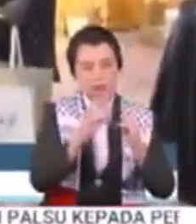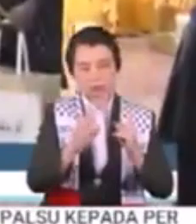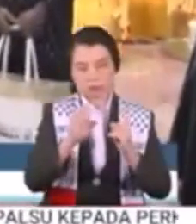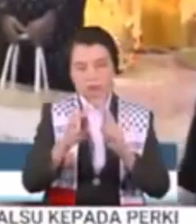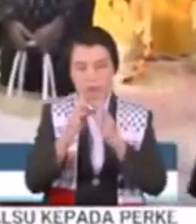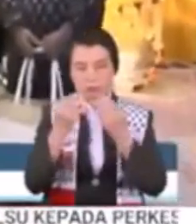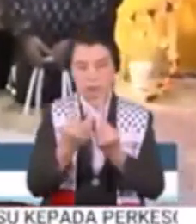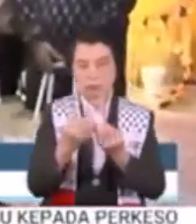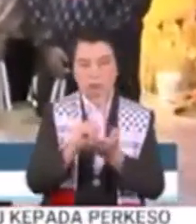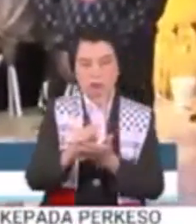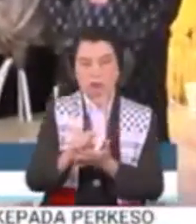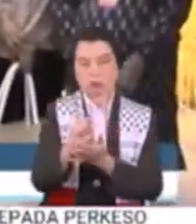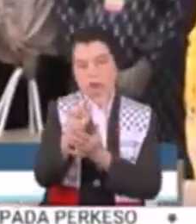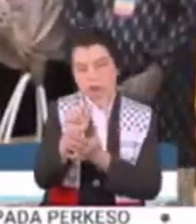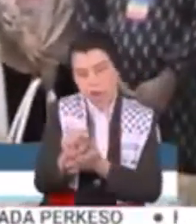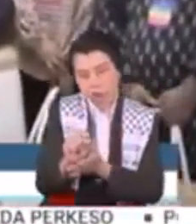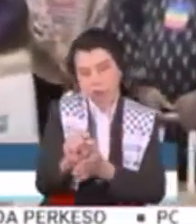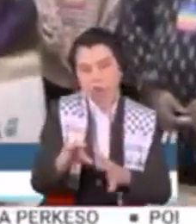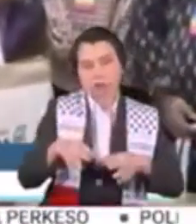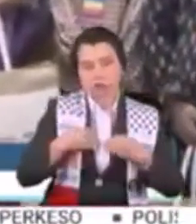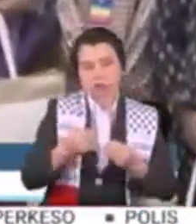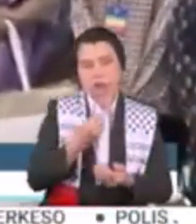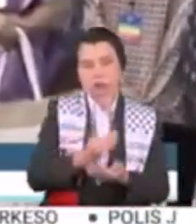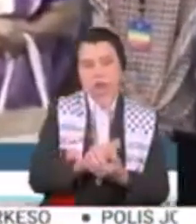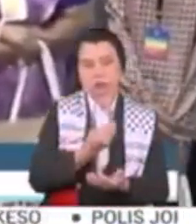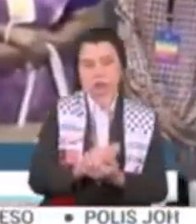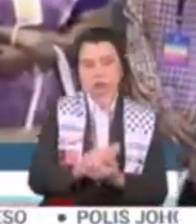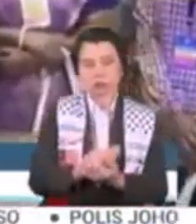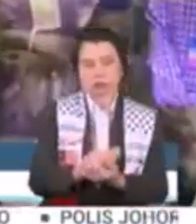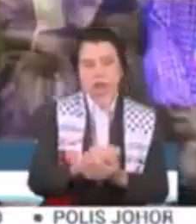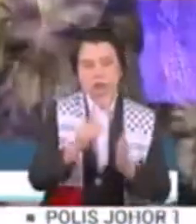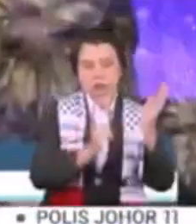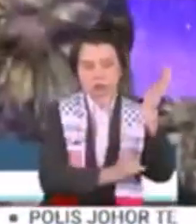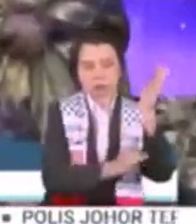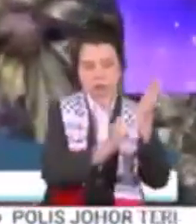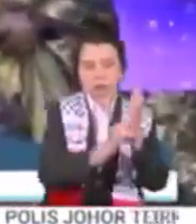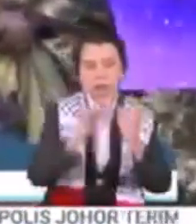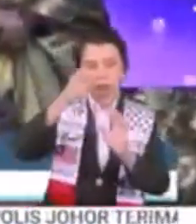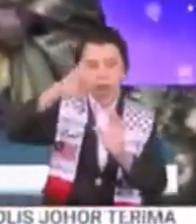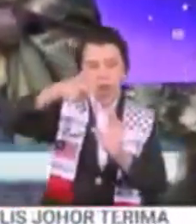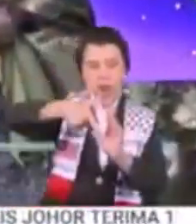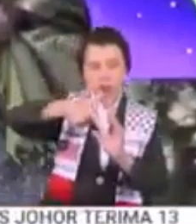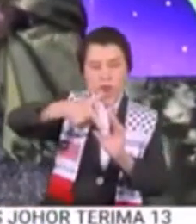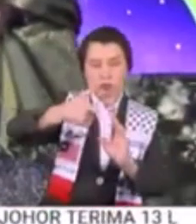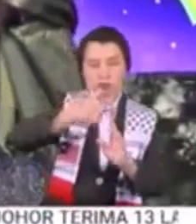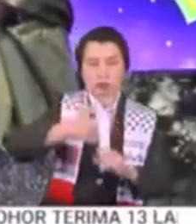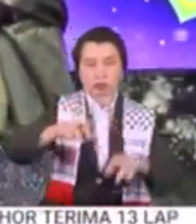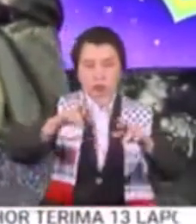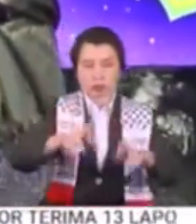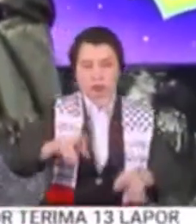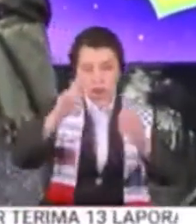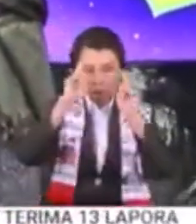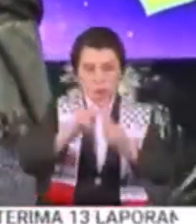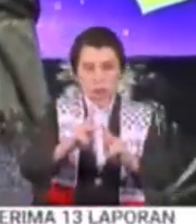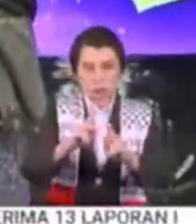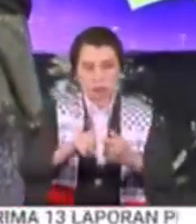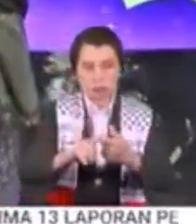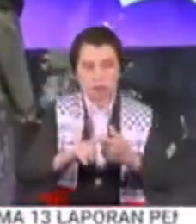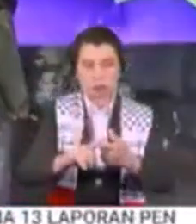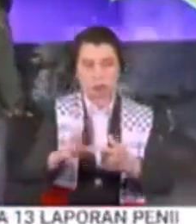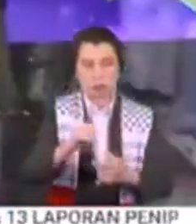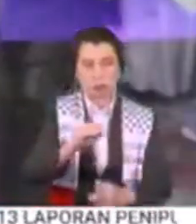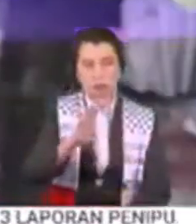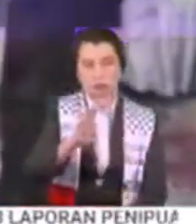daripada golongan berpendapatan rendah menerima sumbangan Yayasan Petronas. Mereka terdiri daripada penduduk Kuantan, Pekan dan